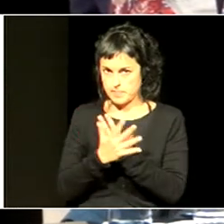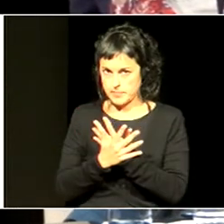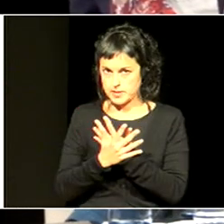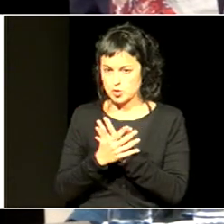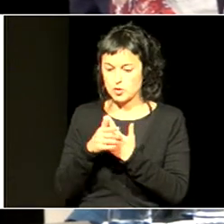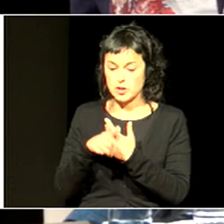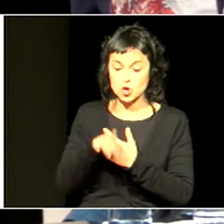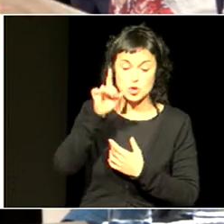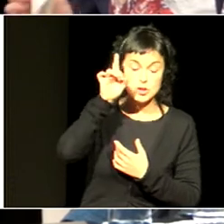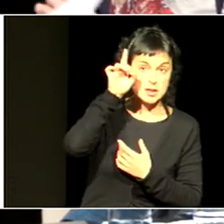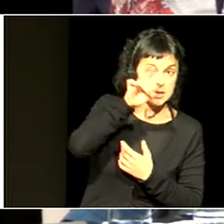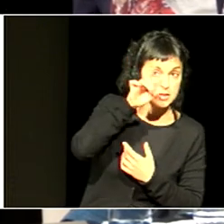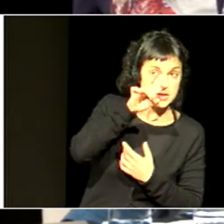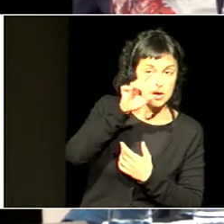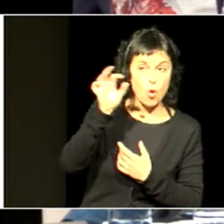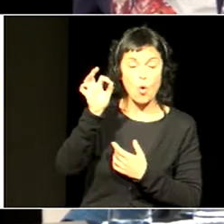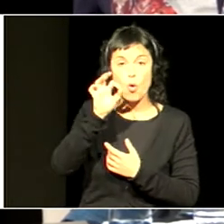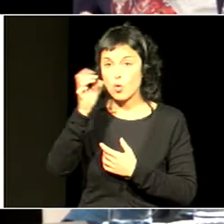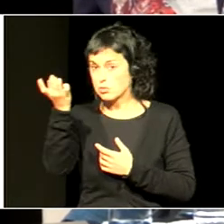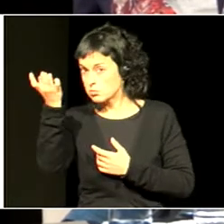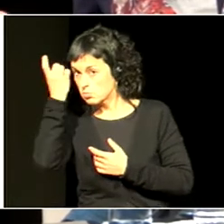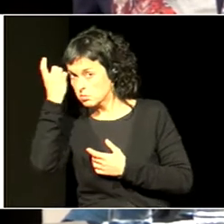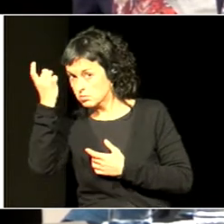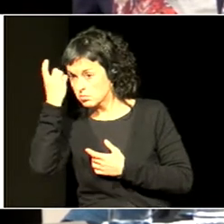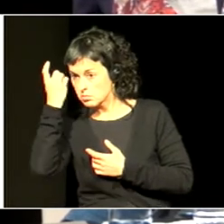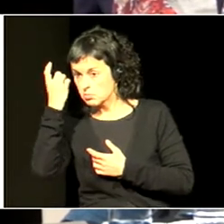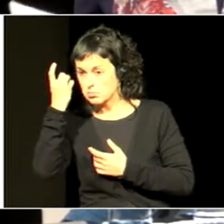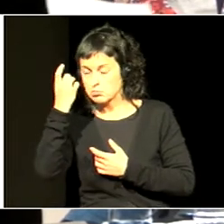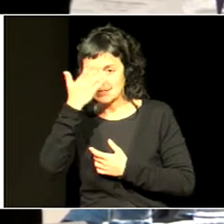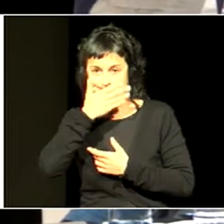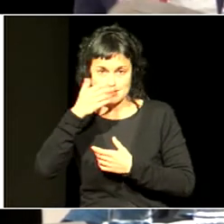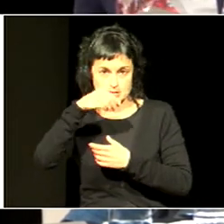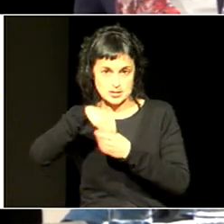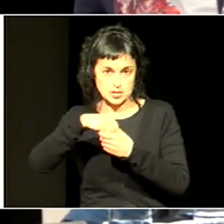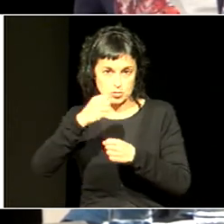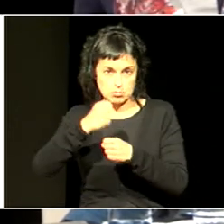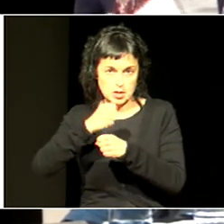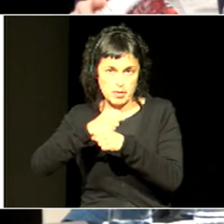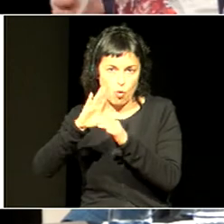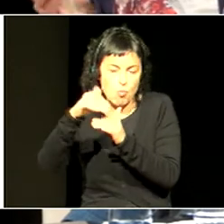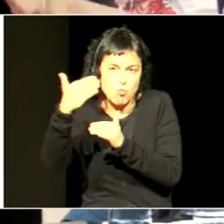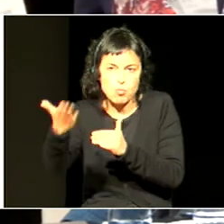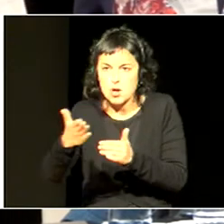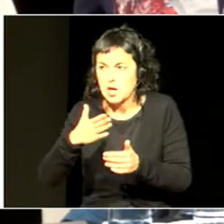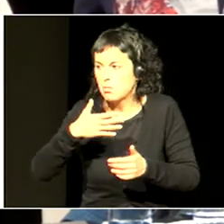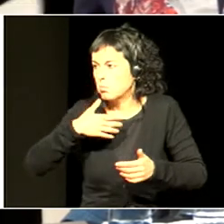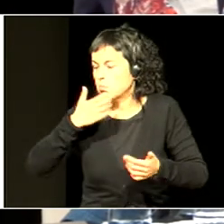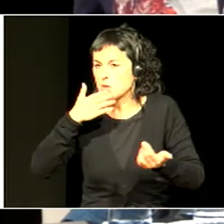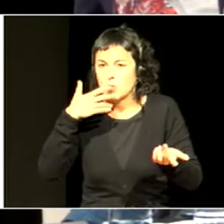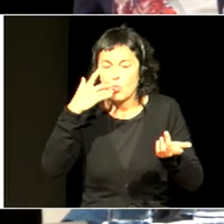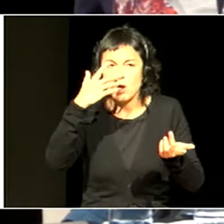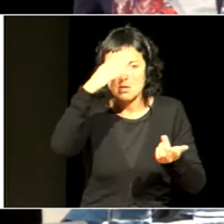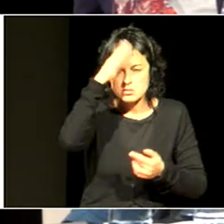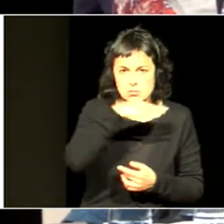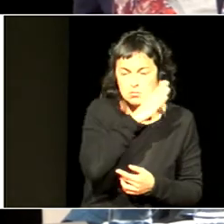edo irakasleak ez diren beste eskolako langile batzuk parte hartu dezakete, guraso edo guraso delega